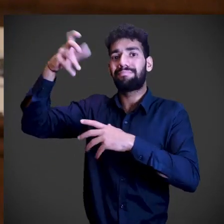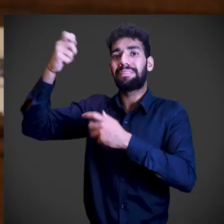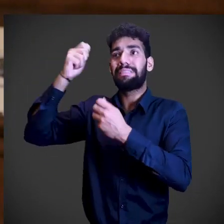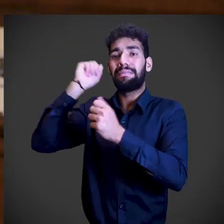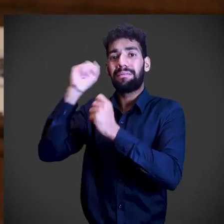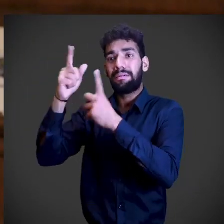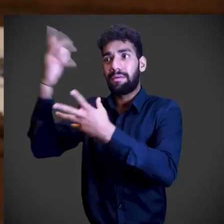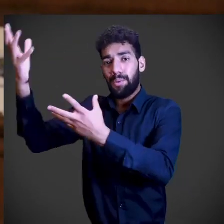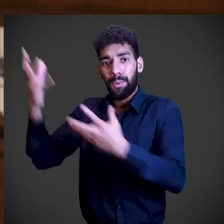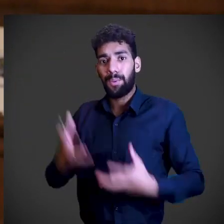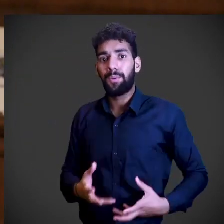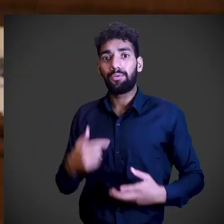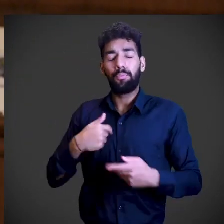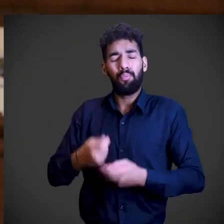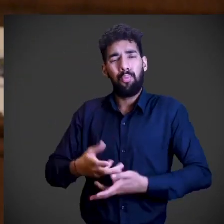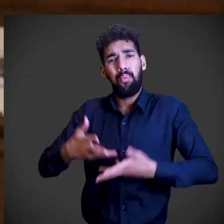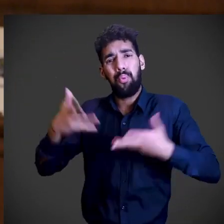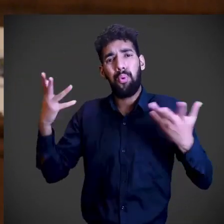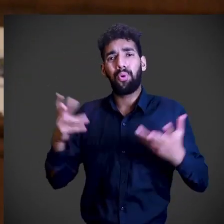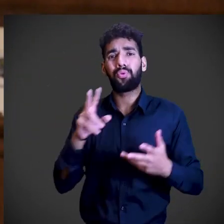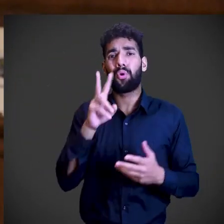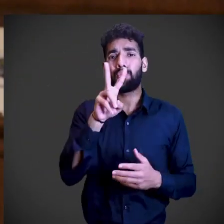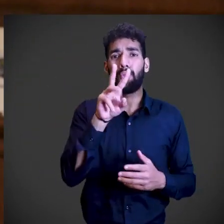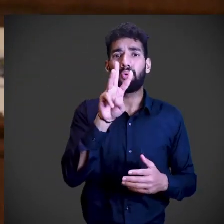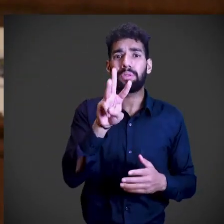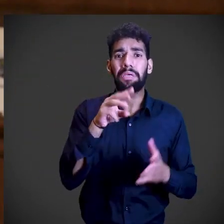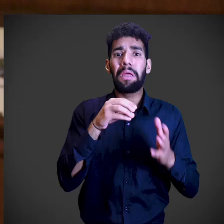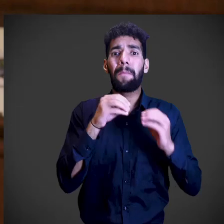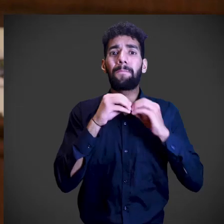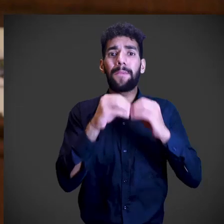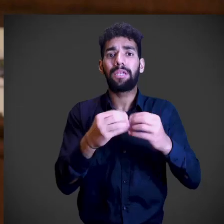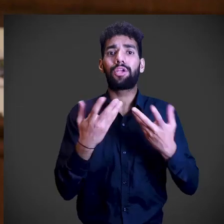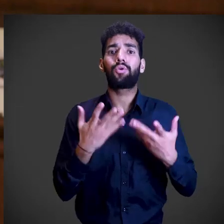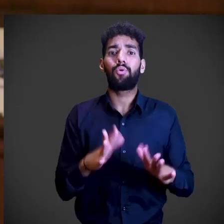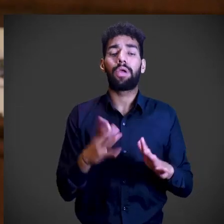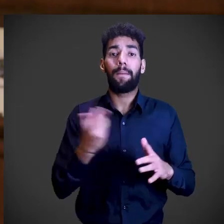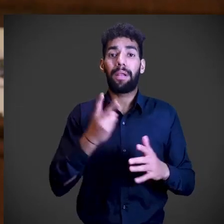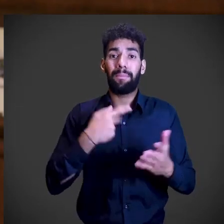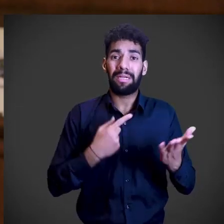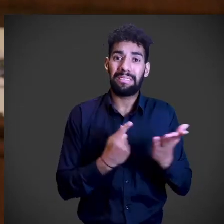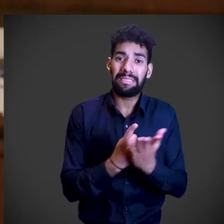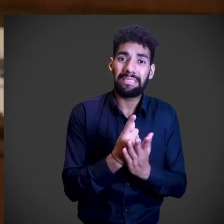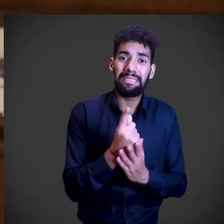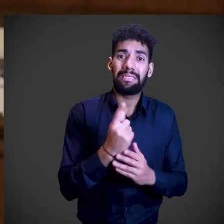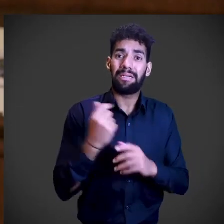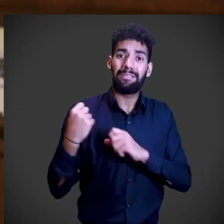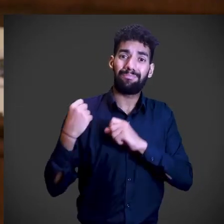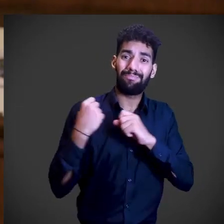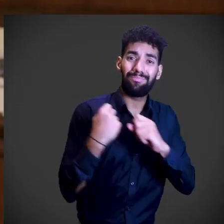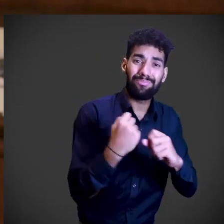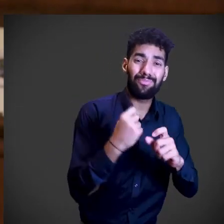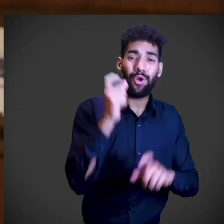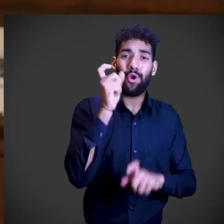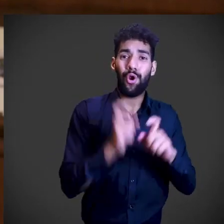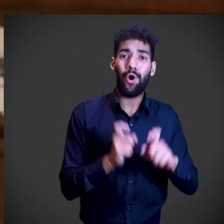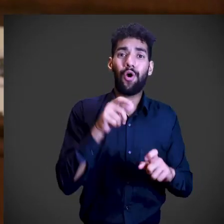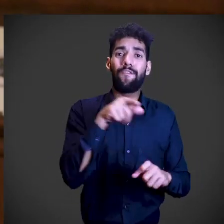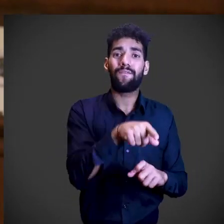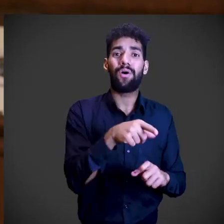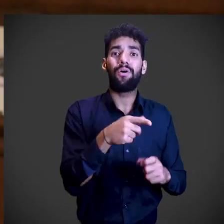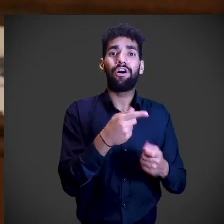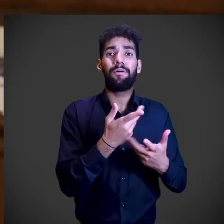राइस से हम क्या करेंगे, और इससे हमारे जो किसान हैं इनको बहुत नुकसान होगा, क्योंकि कीमत एकदम नीचे गिर जाएगी। इस